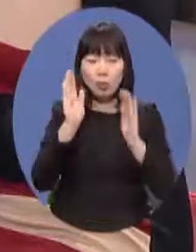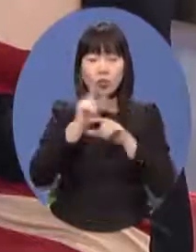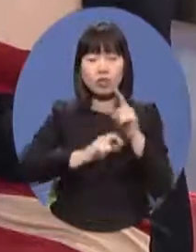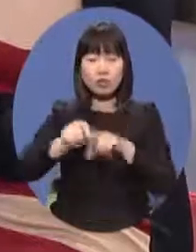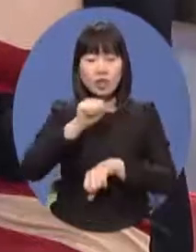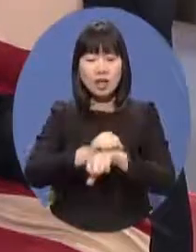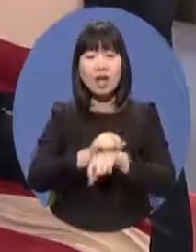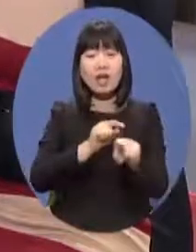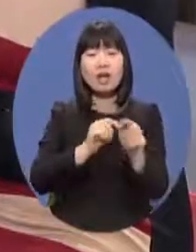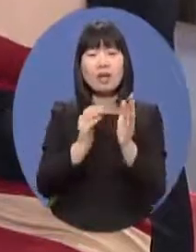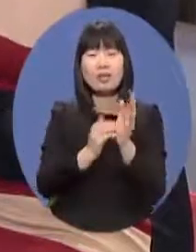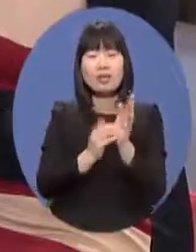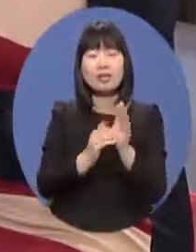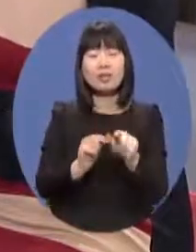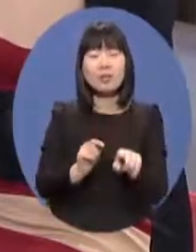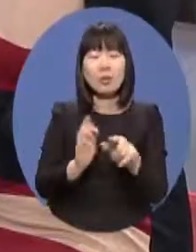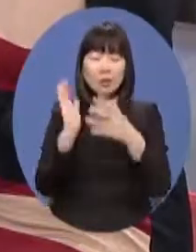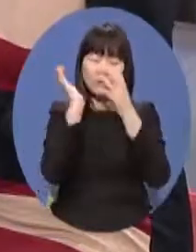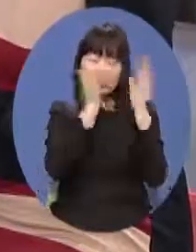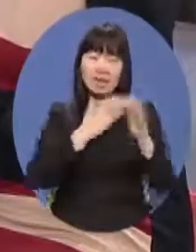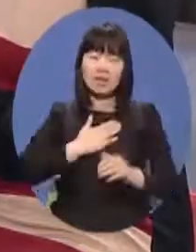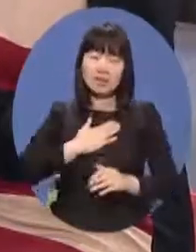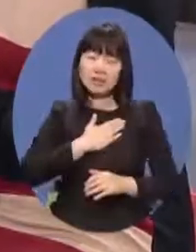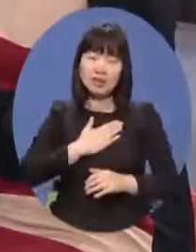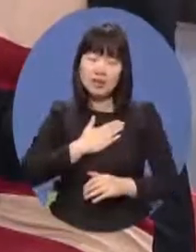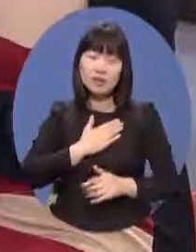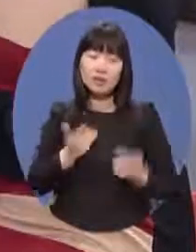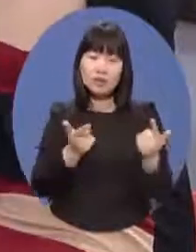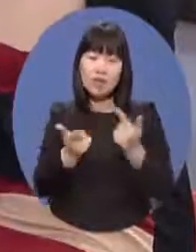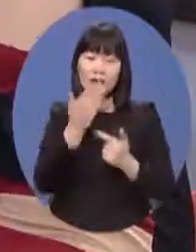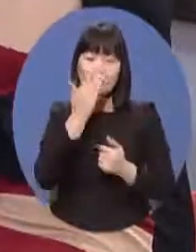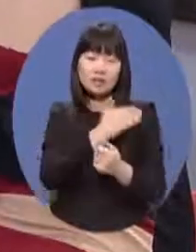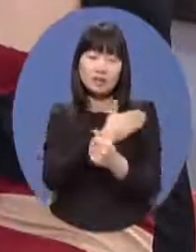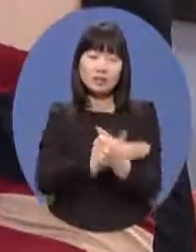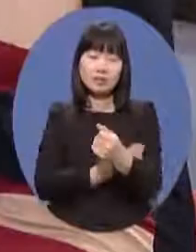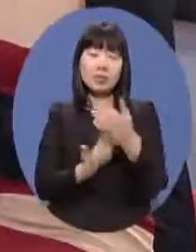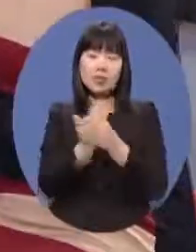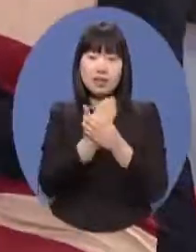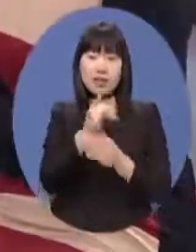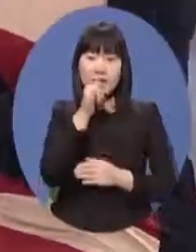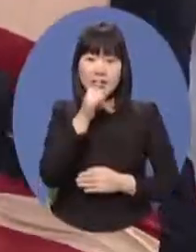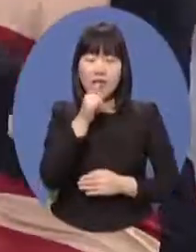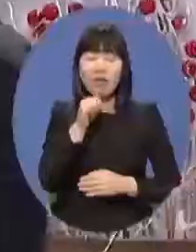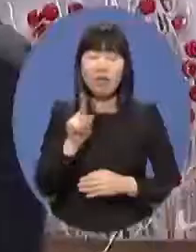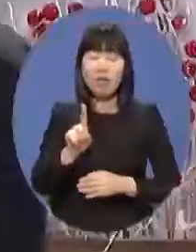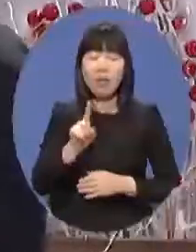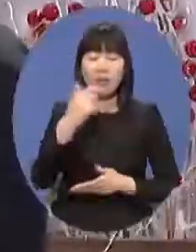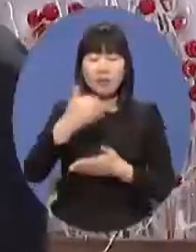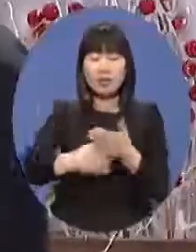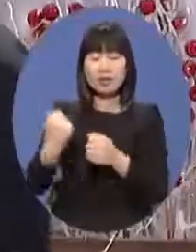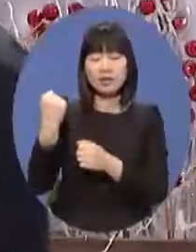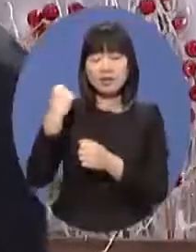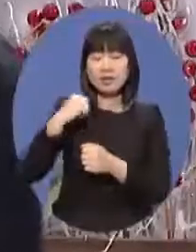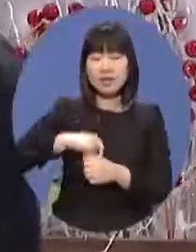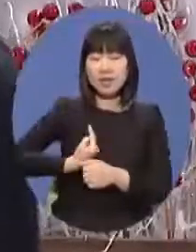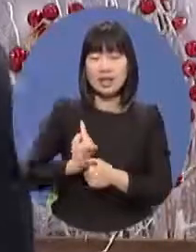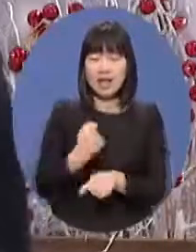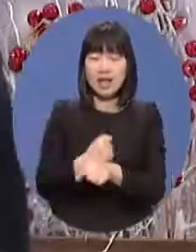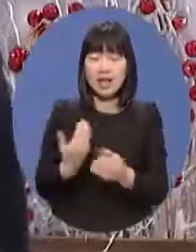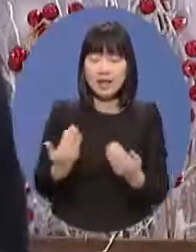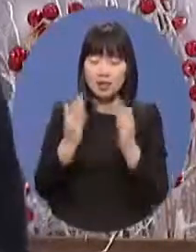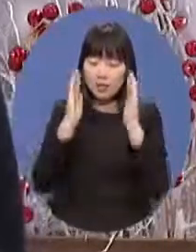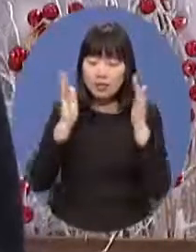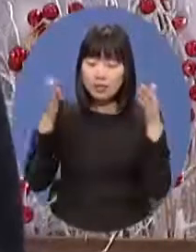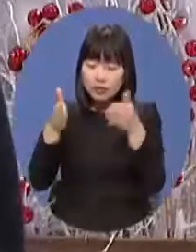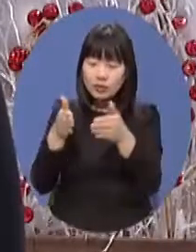그건 바로 그 비밀은 바로 이 복잡한 정서를 아이들이 조절할 수 있는 힘이 생기게 되면 네. 그러면 그 남는 에너지로 자기 할 일, 공부를 하게